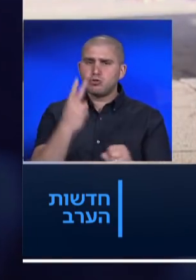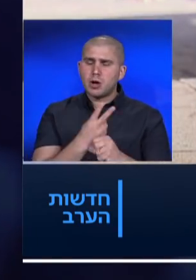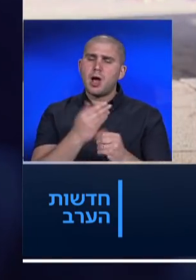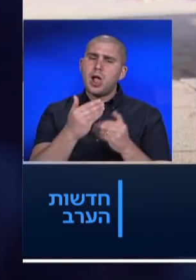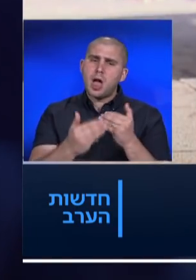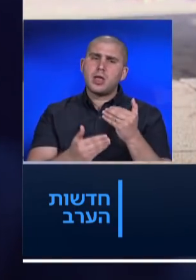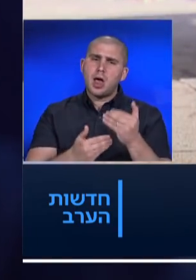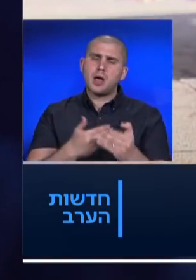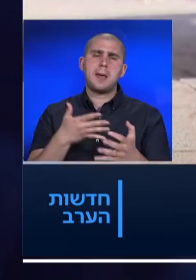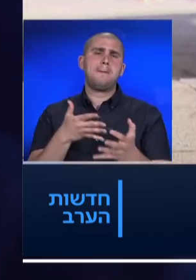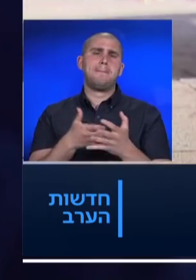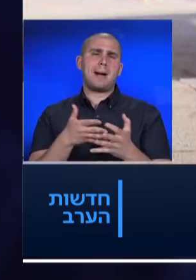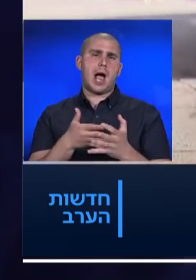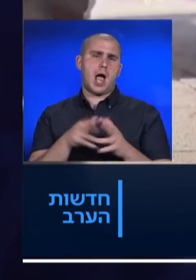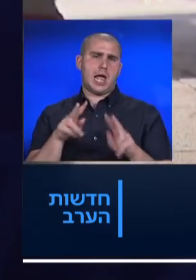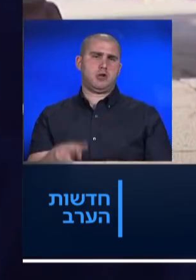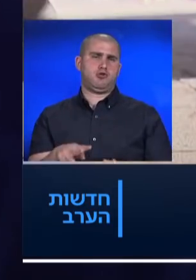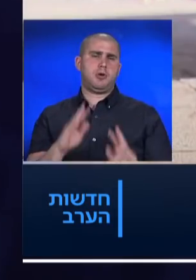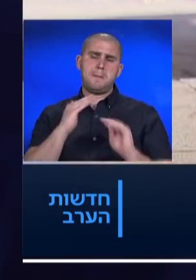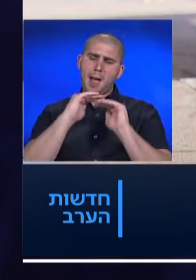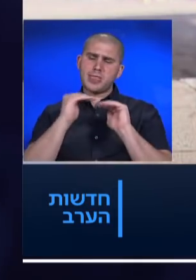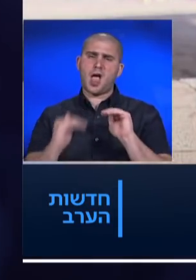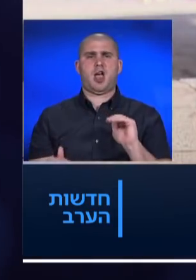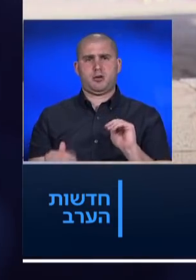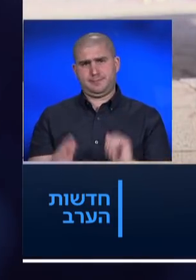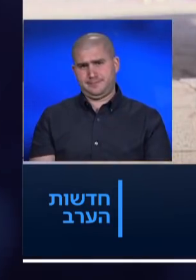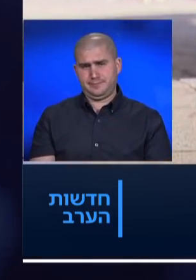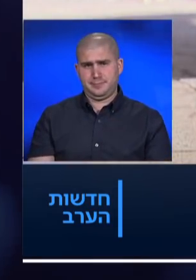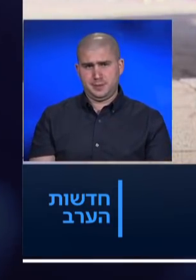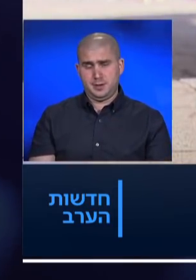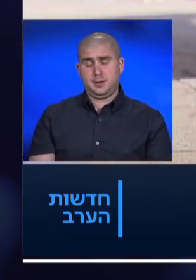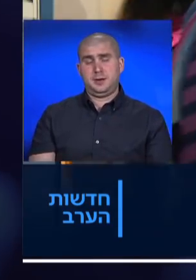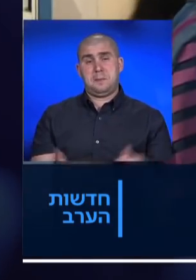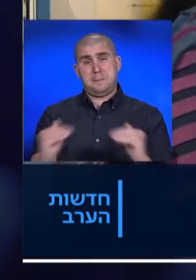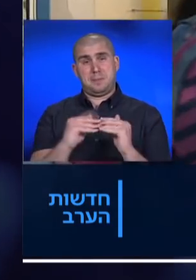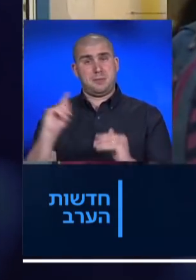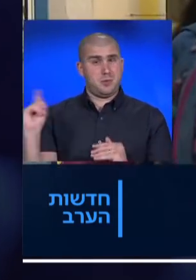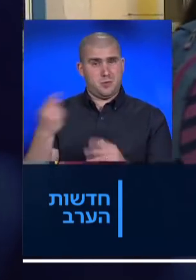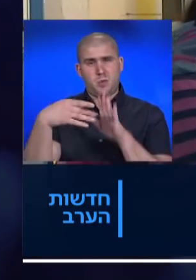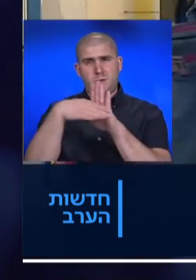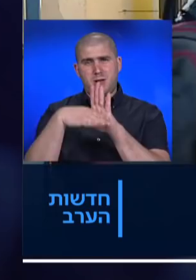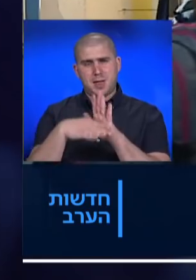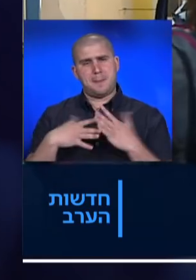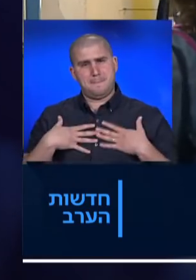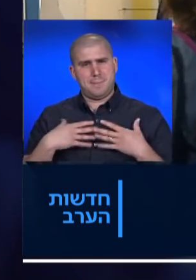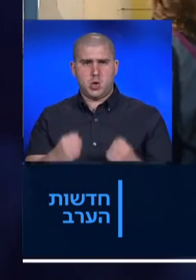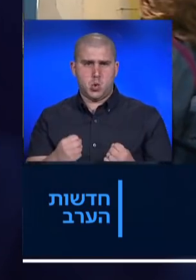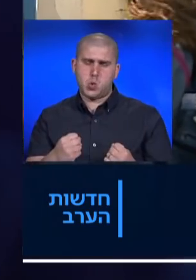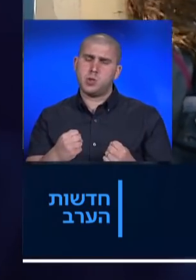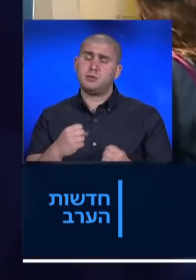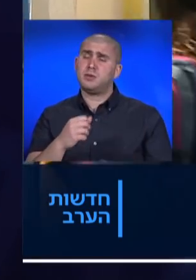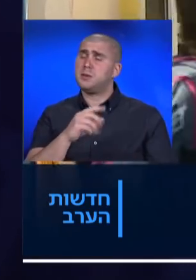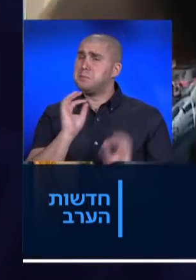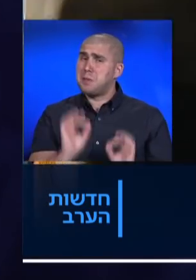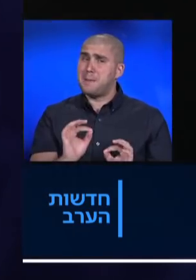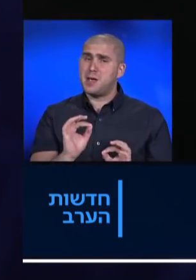מבוקרת, מאוד מדורגת, ועל פי כל כללי הבריאות, והדבר האחרון זה גם